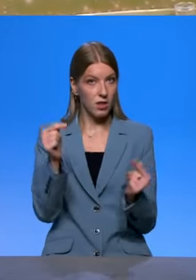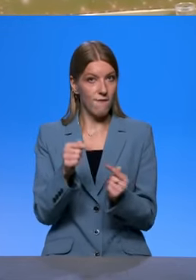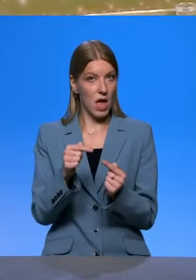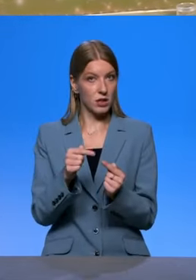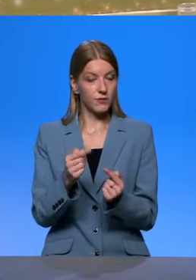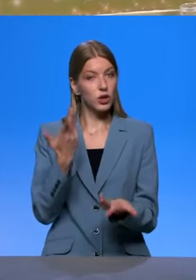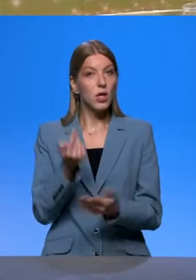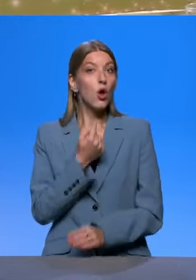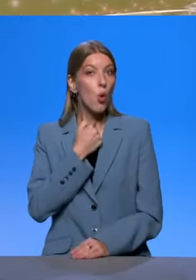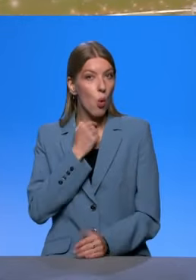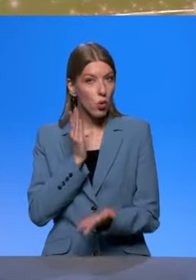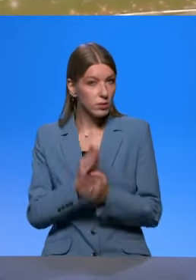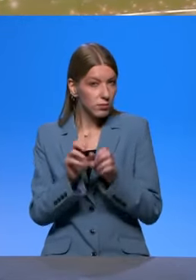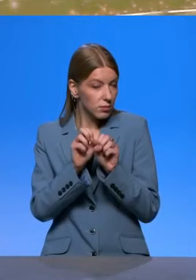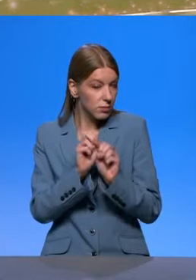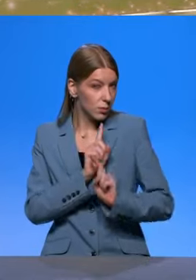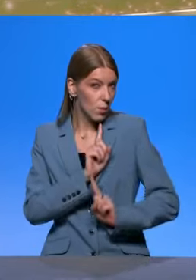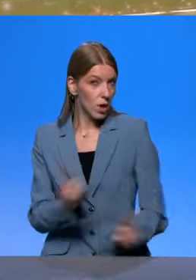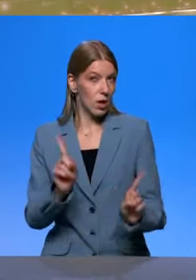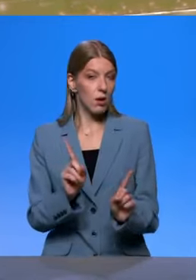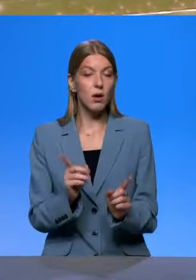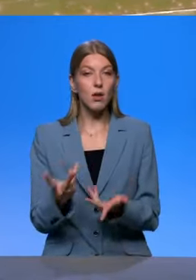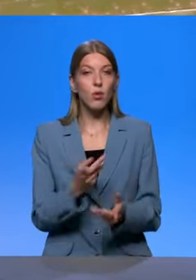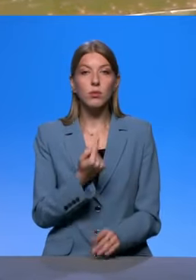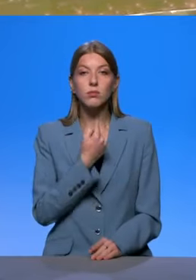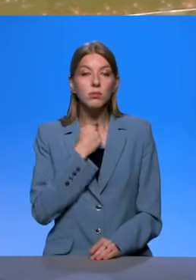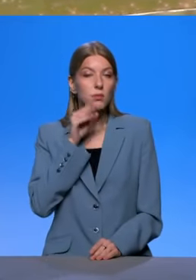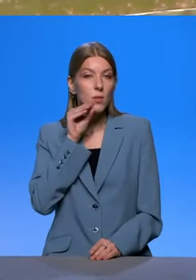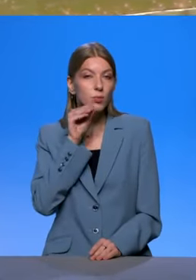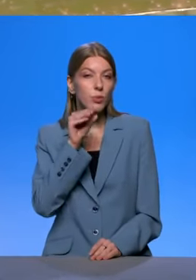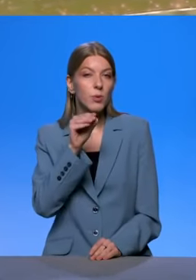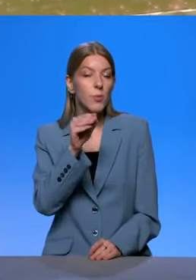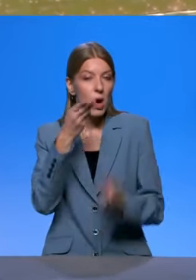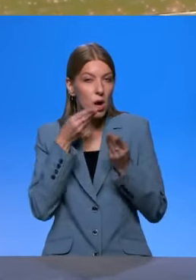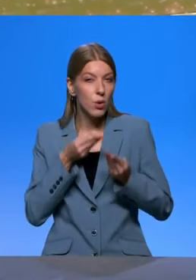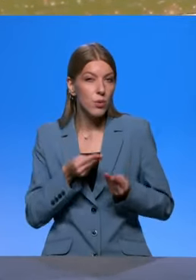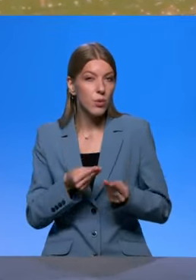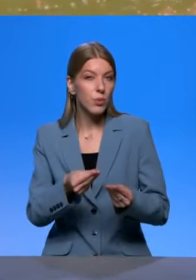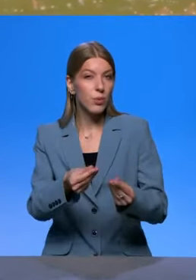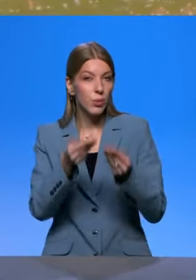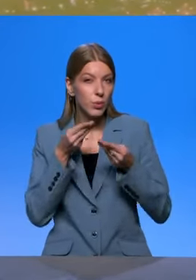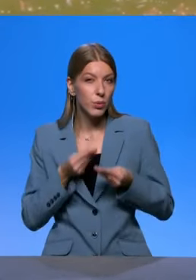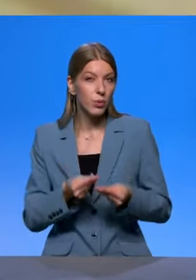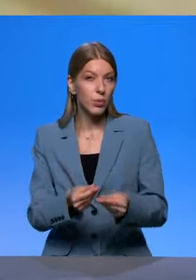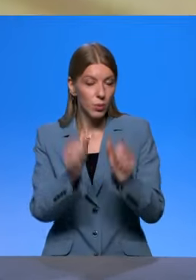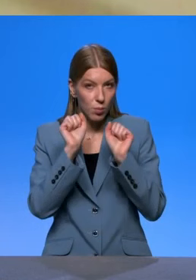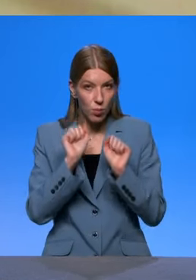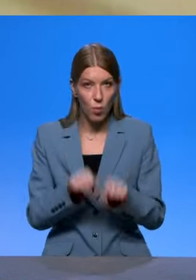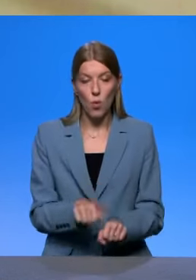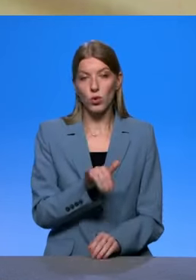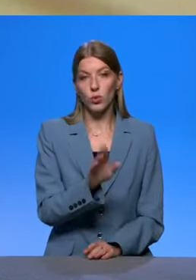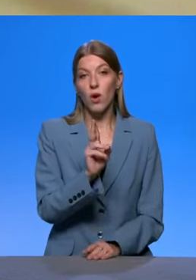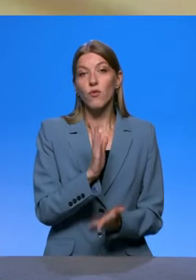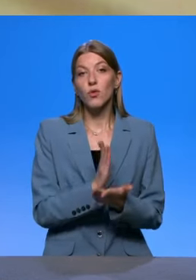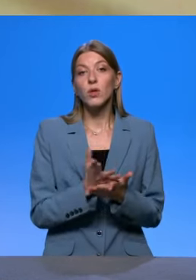голосом, ну, в том числе, он становится гипнотерапевтом, так сказать, вот так врать интересней. Вот. А кто обладает более